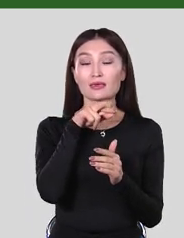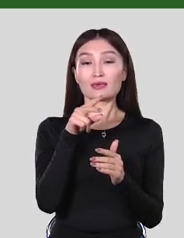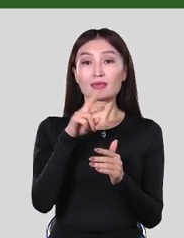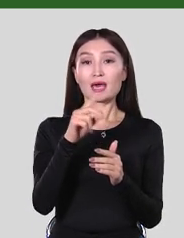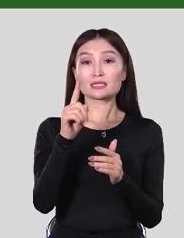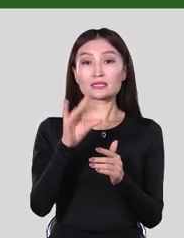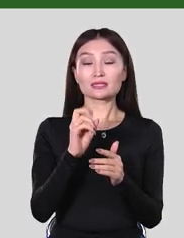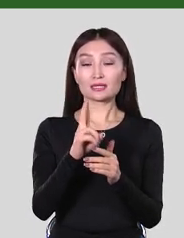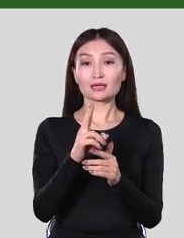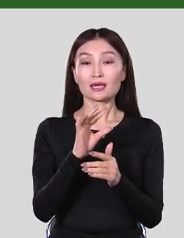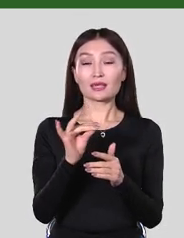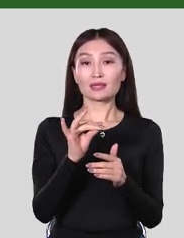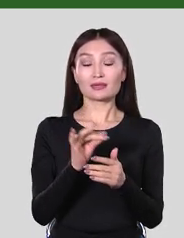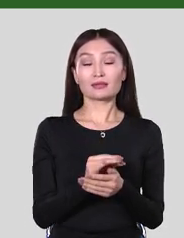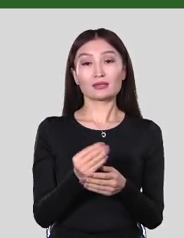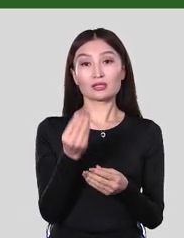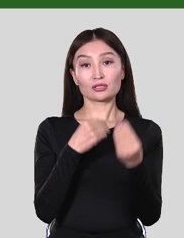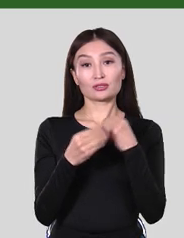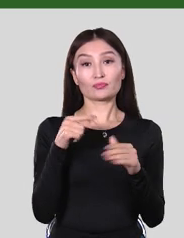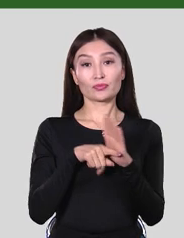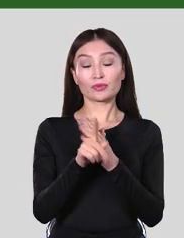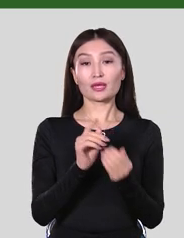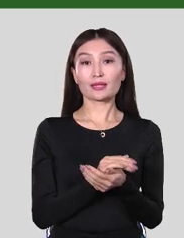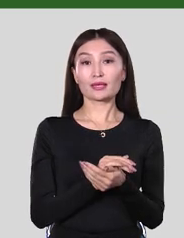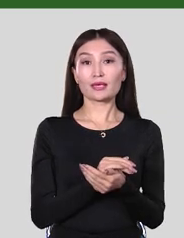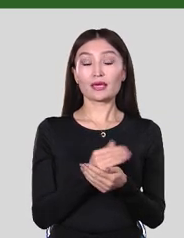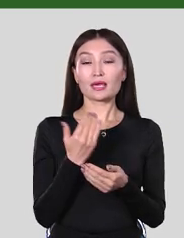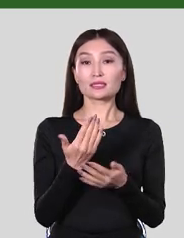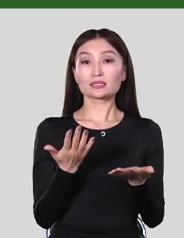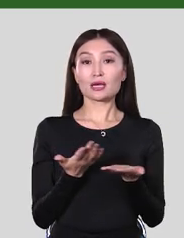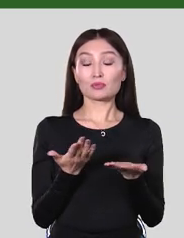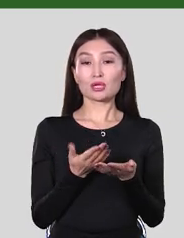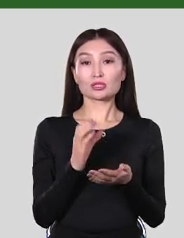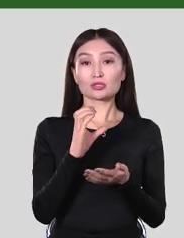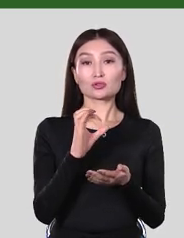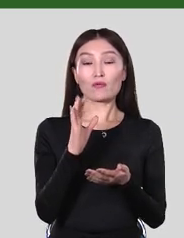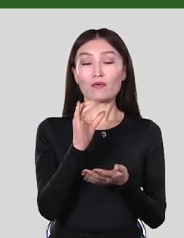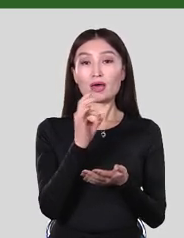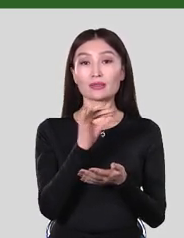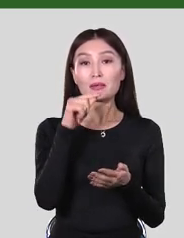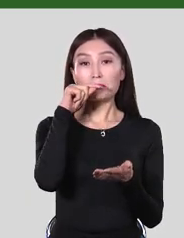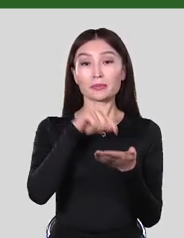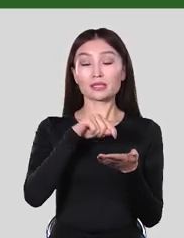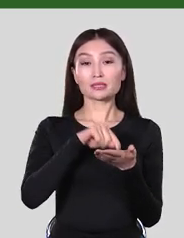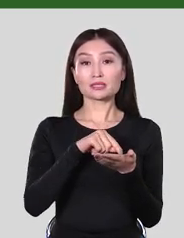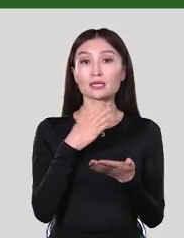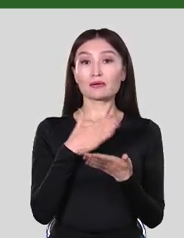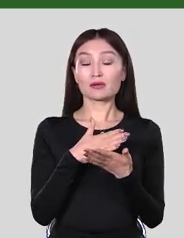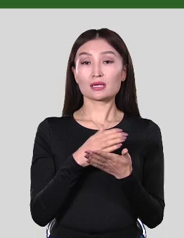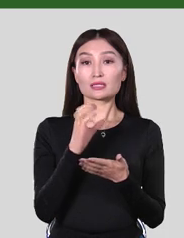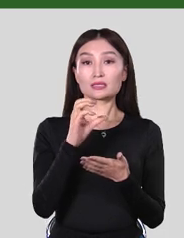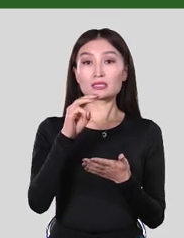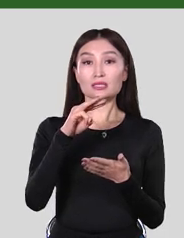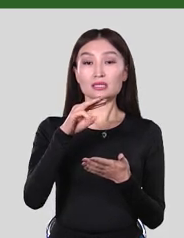и приятного аппетита. Из обитающих в саванне птиц самым заметным является